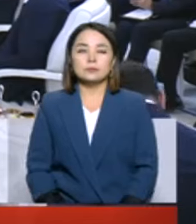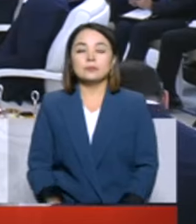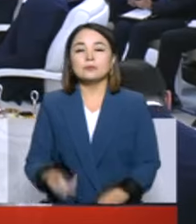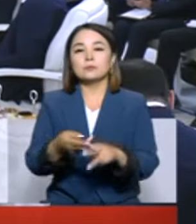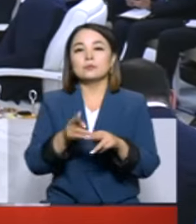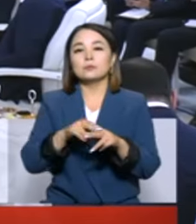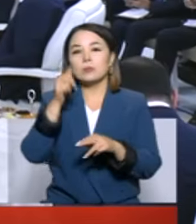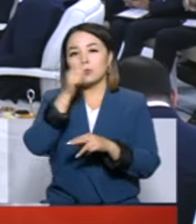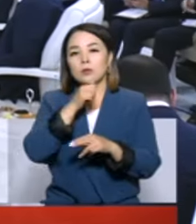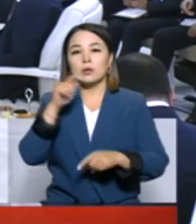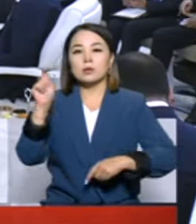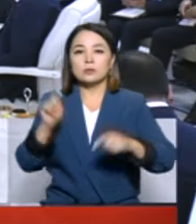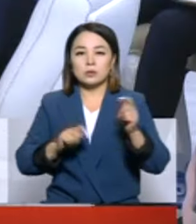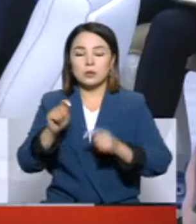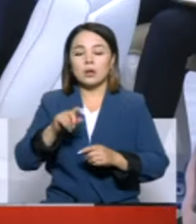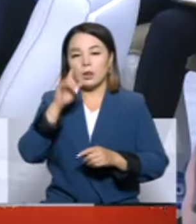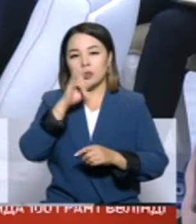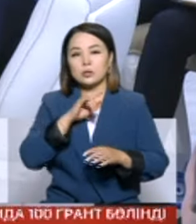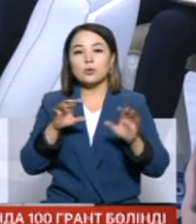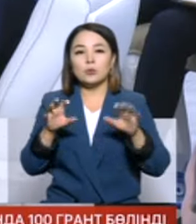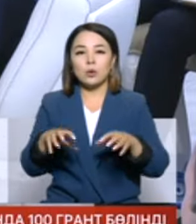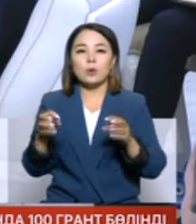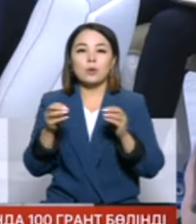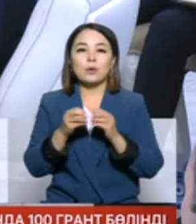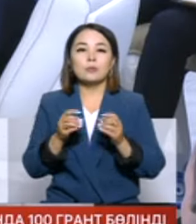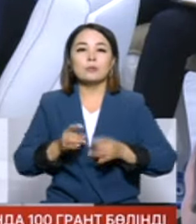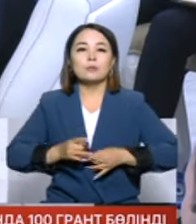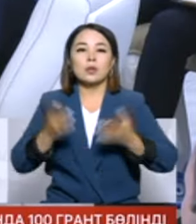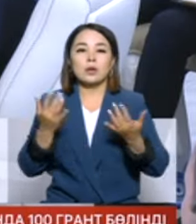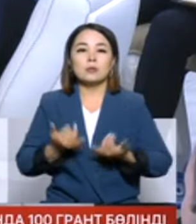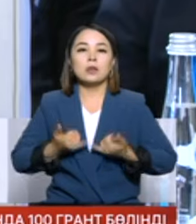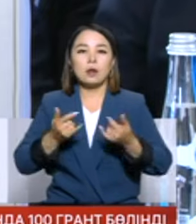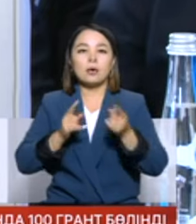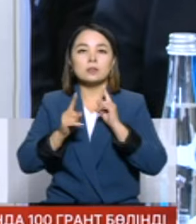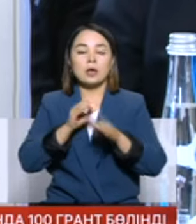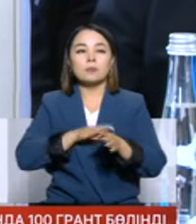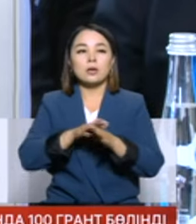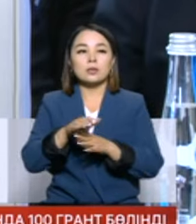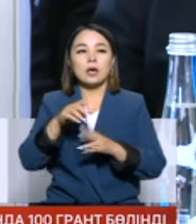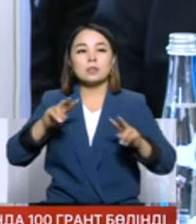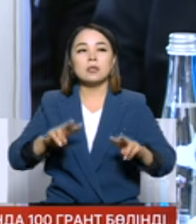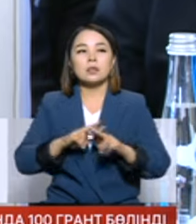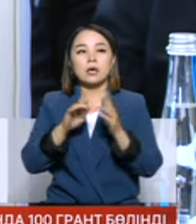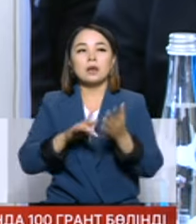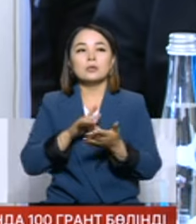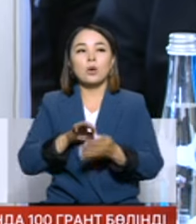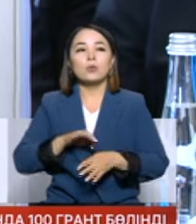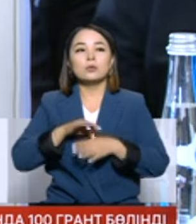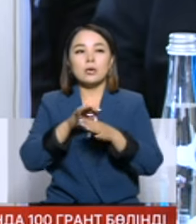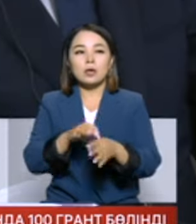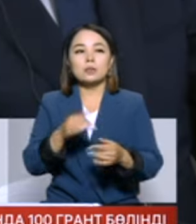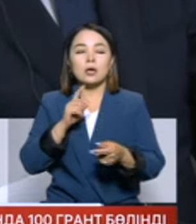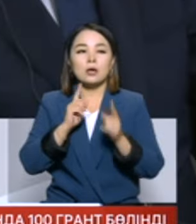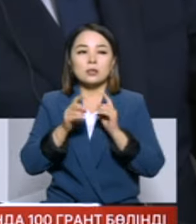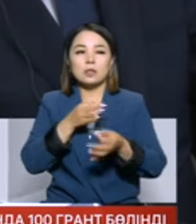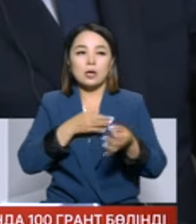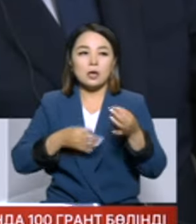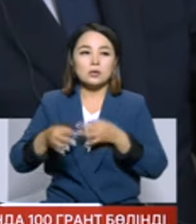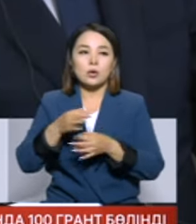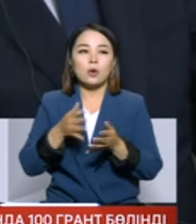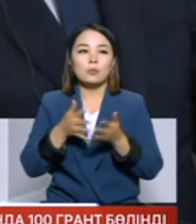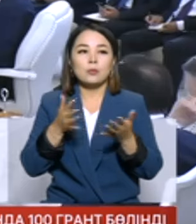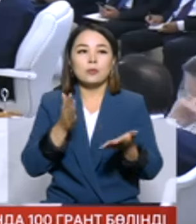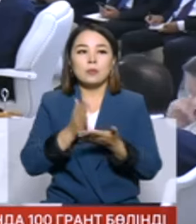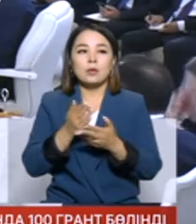Биыл ұйымға негізі Қазақстан төраға. 10-шы мерейтойлық саммит былтыр Астанада өткен еді. Бұл бейресми бас қосу, өйткені талқылайтын мәселе көп.